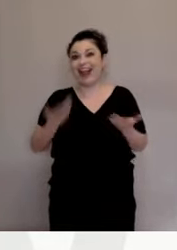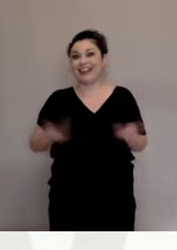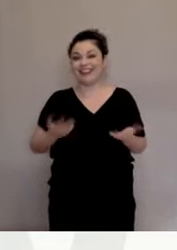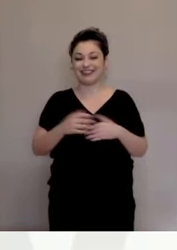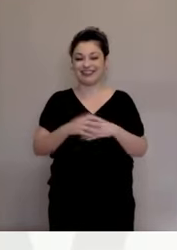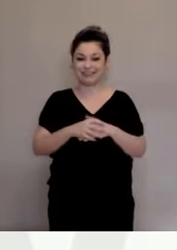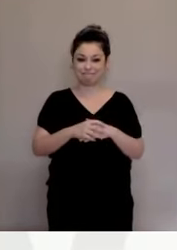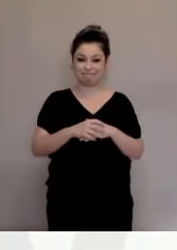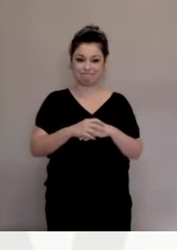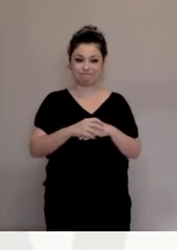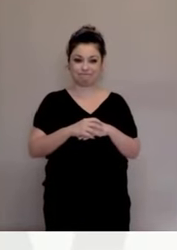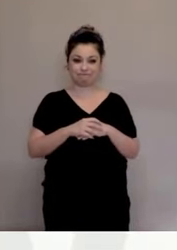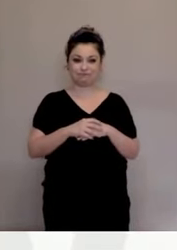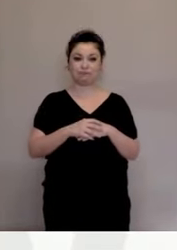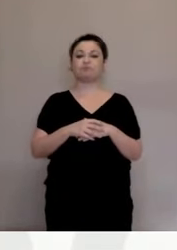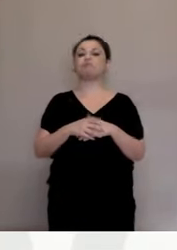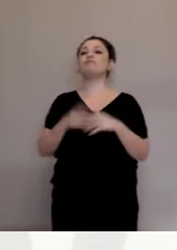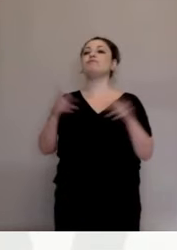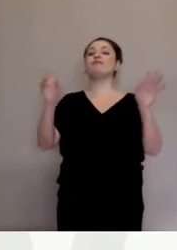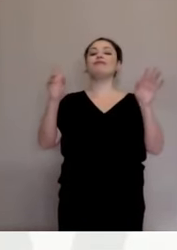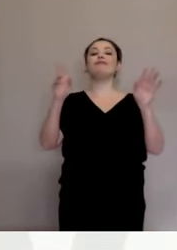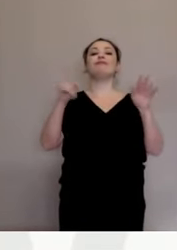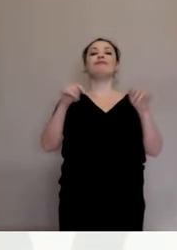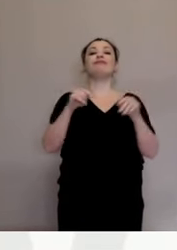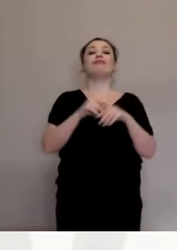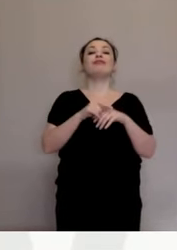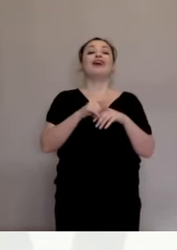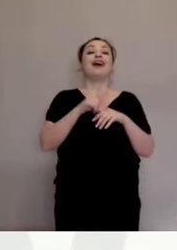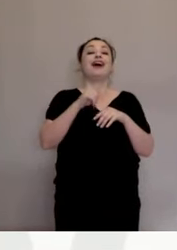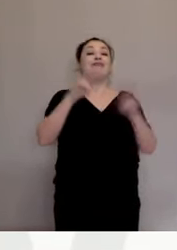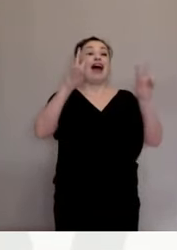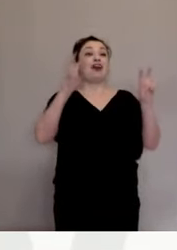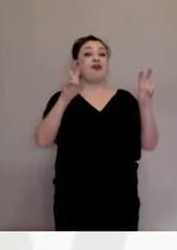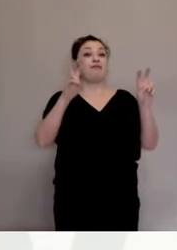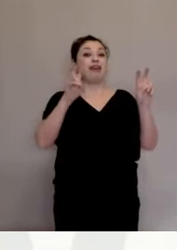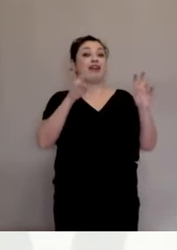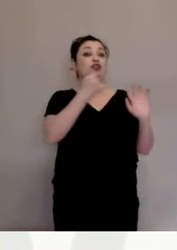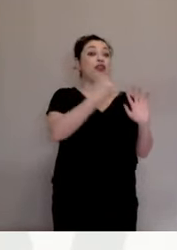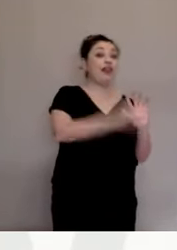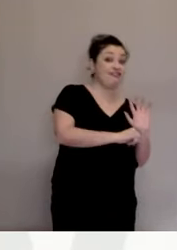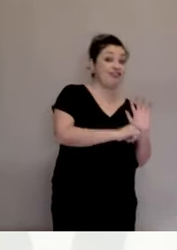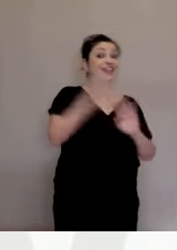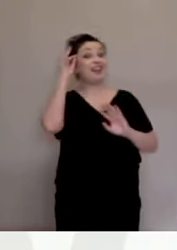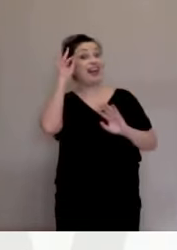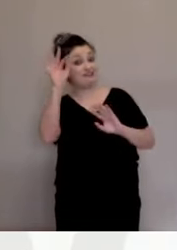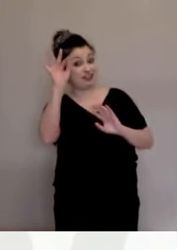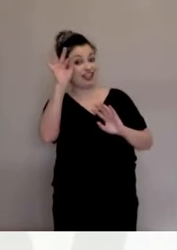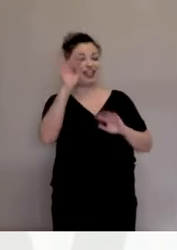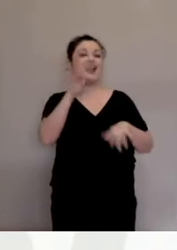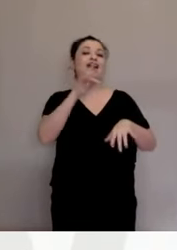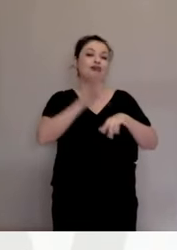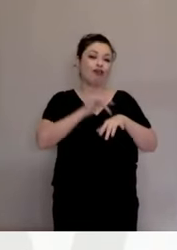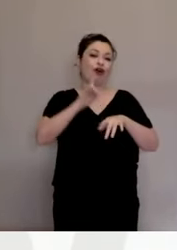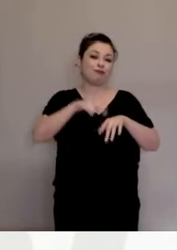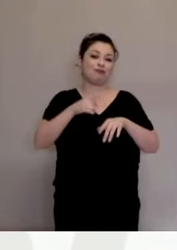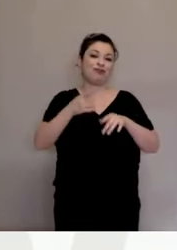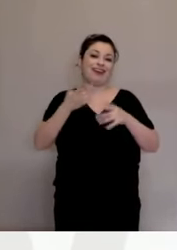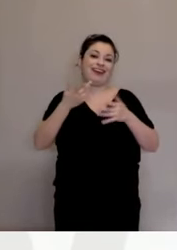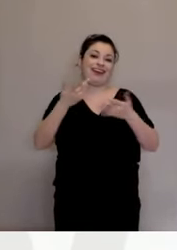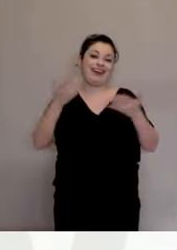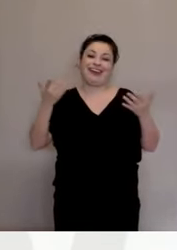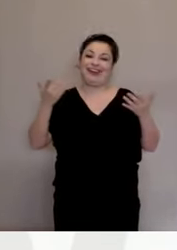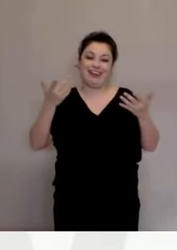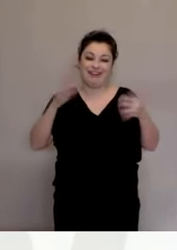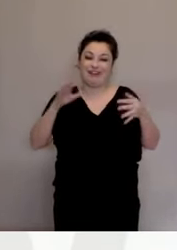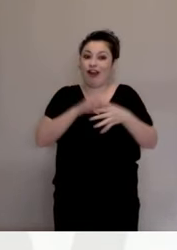Adesso, il tema della fine e del fine ci tocca anche nella limitatezza di questo nostro incontro, che